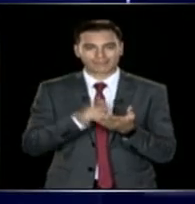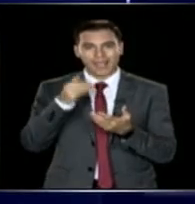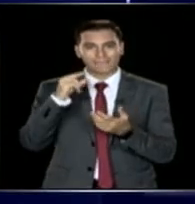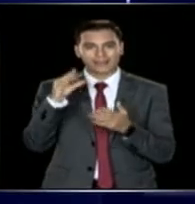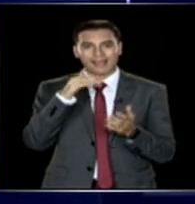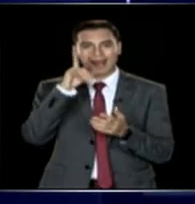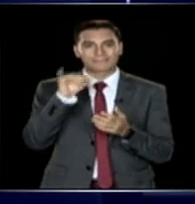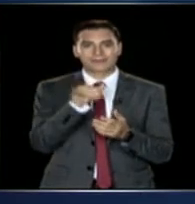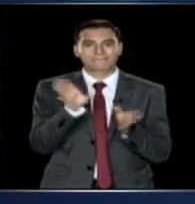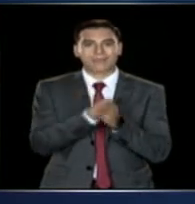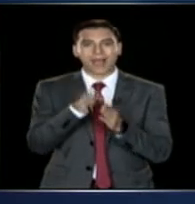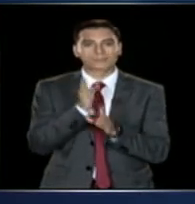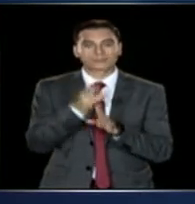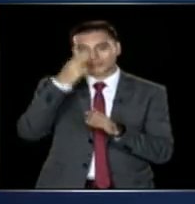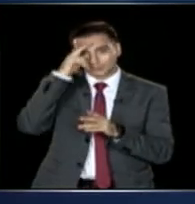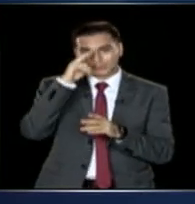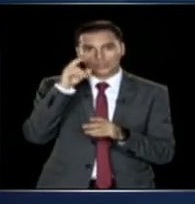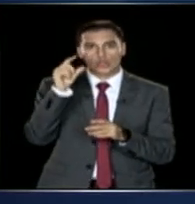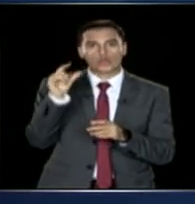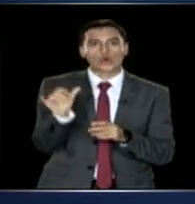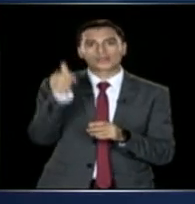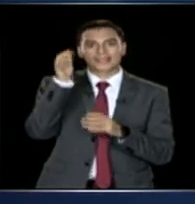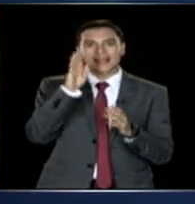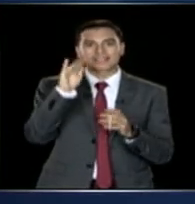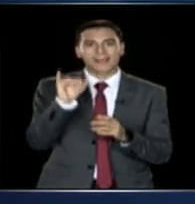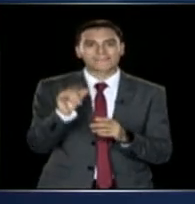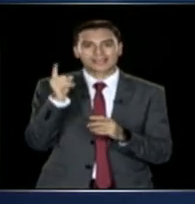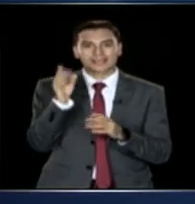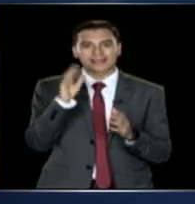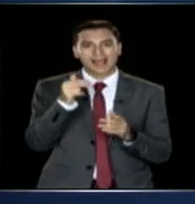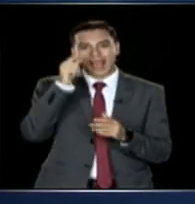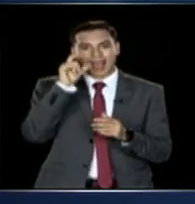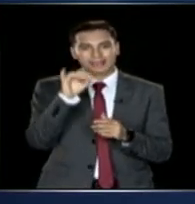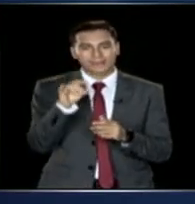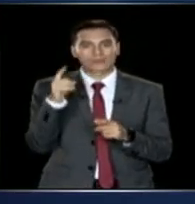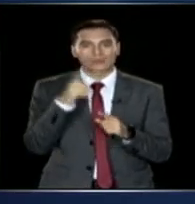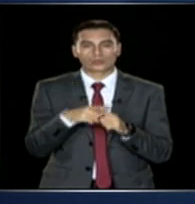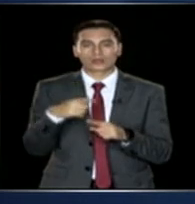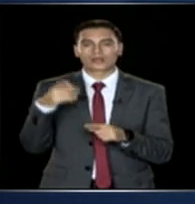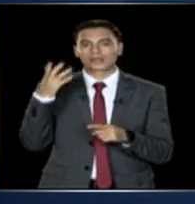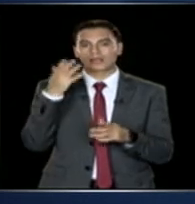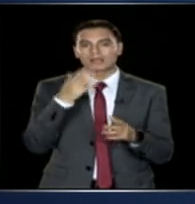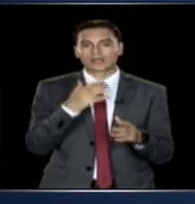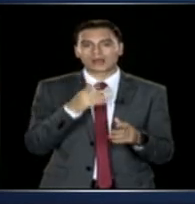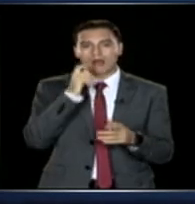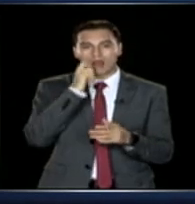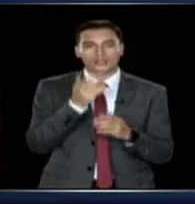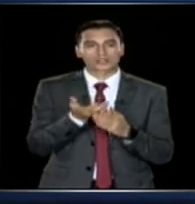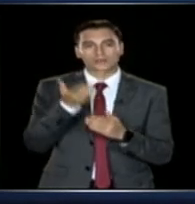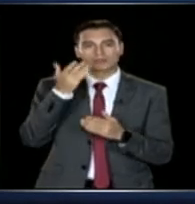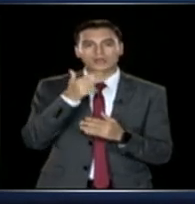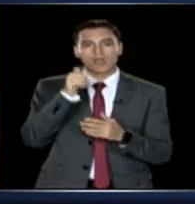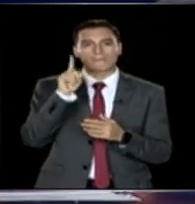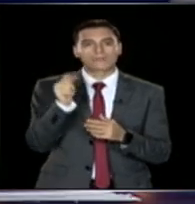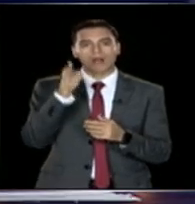احمد حلمي كان معاه مين في الفيلم؟ توني سمير خانم، طبعا الله يرحمه الراجل العظيم